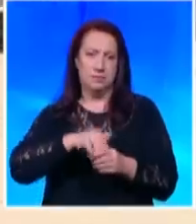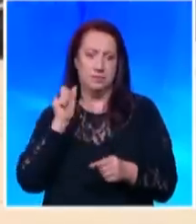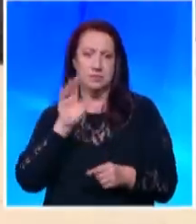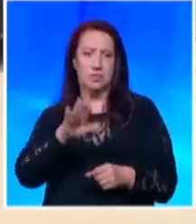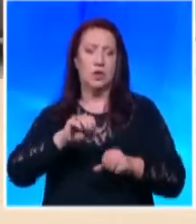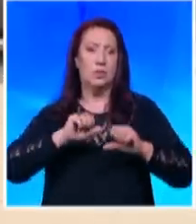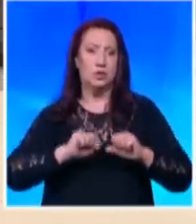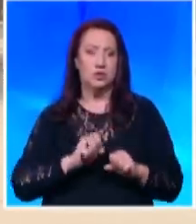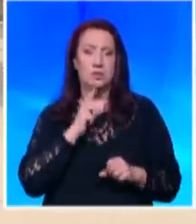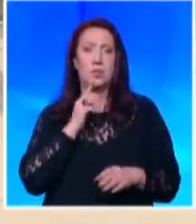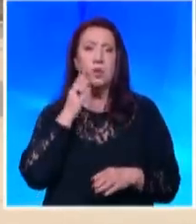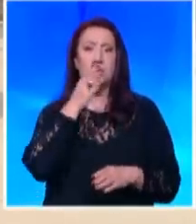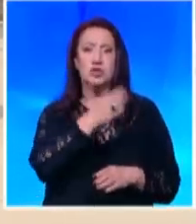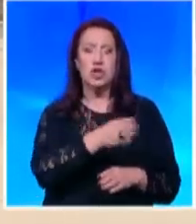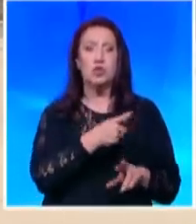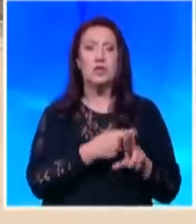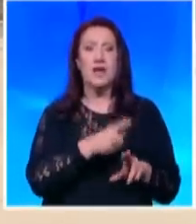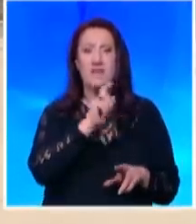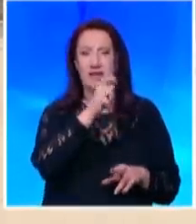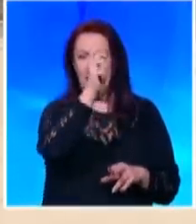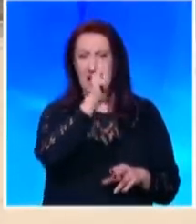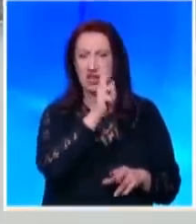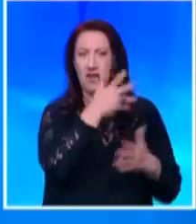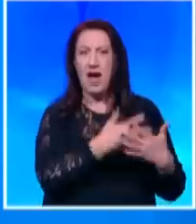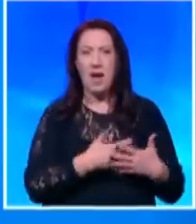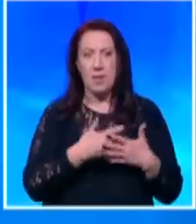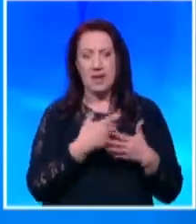Иван Гешев в Съединените щати продължава.